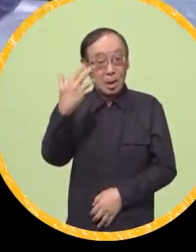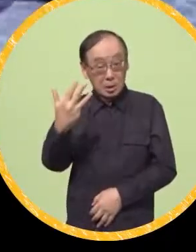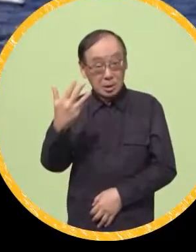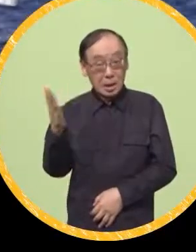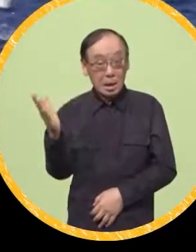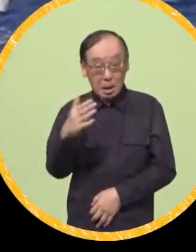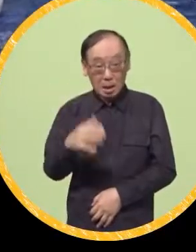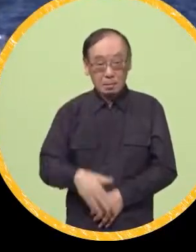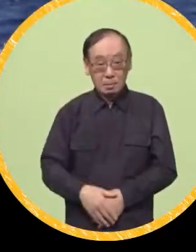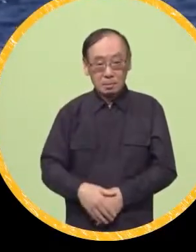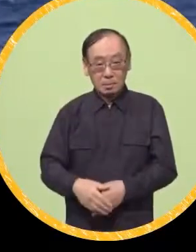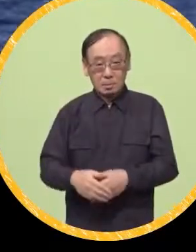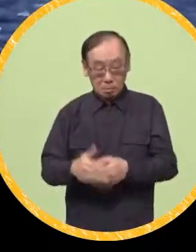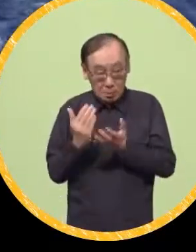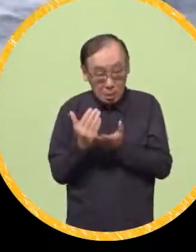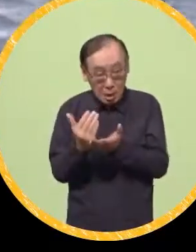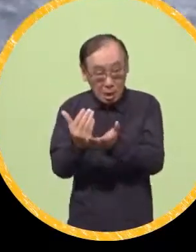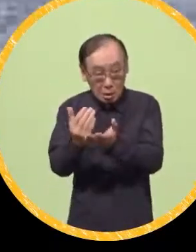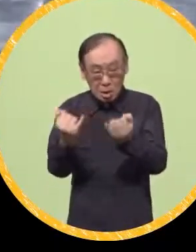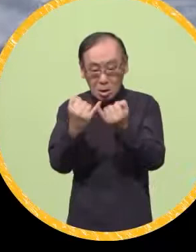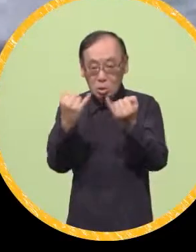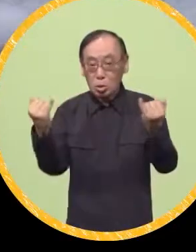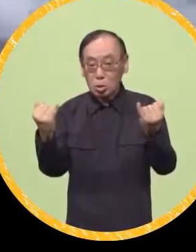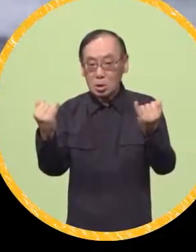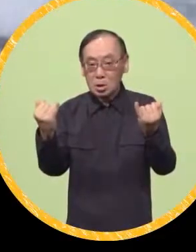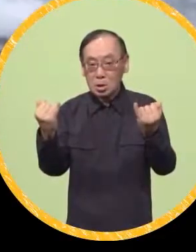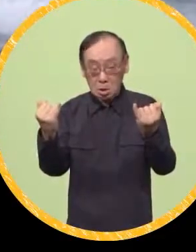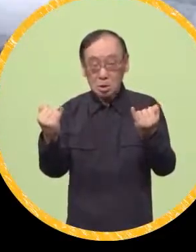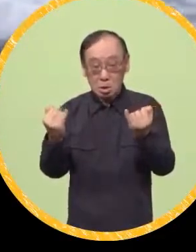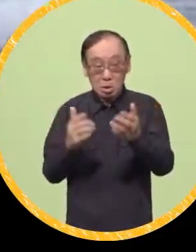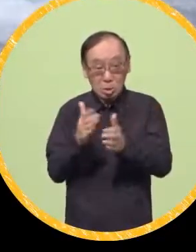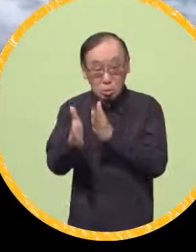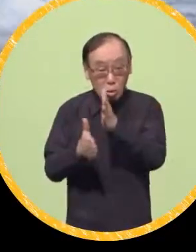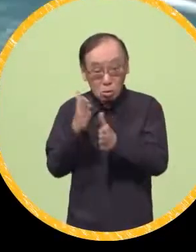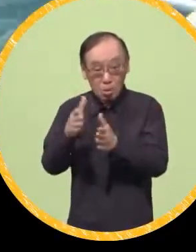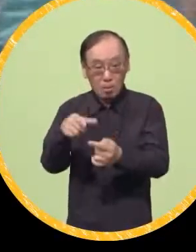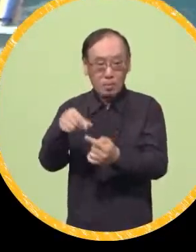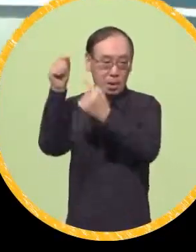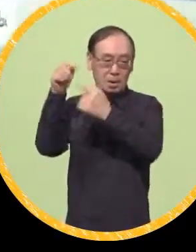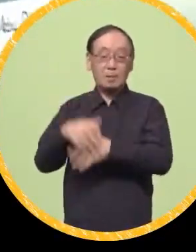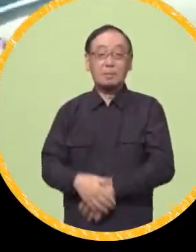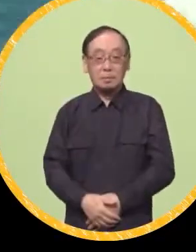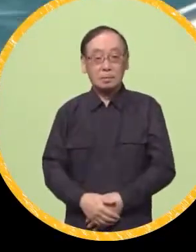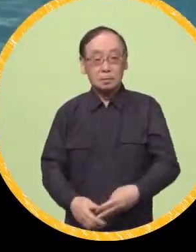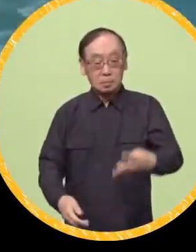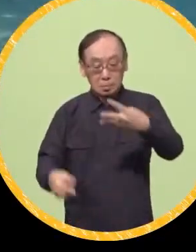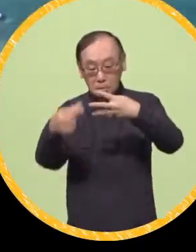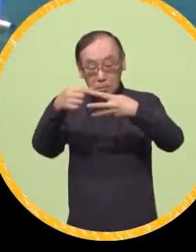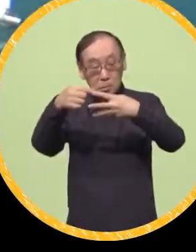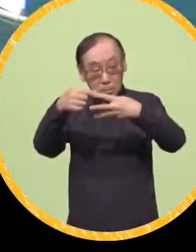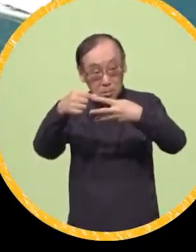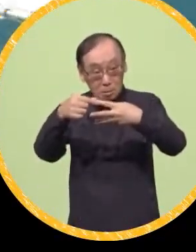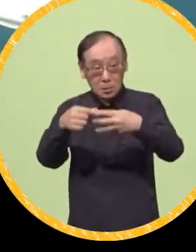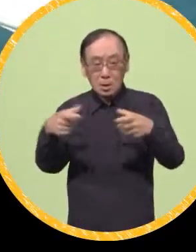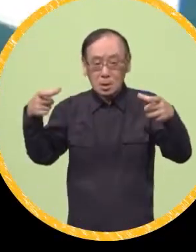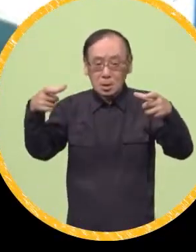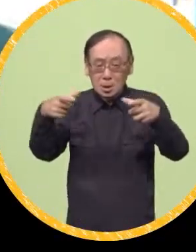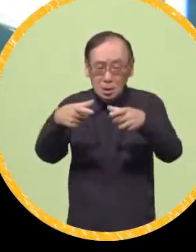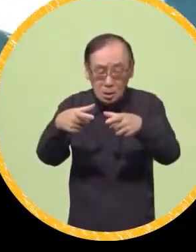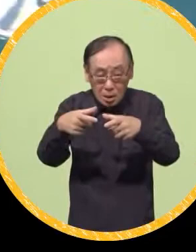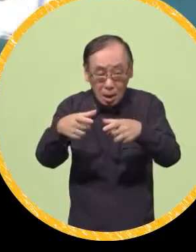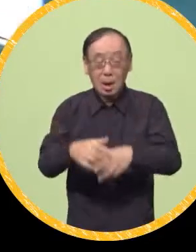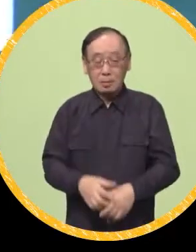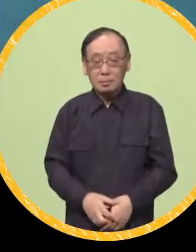からはセーリング競技髪の調子種目にも作用されましたレーザーラジアルq というのはセールの面積を80%